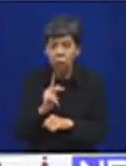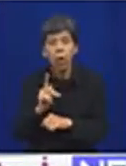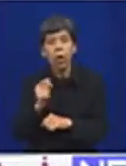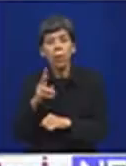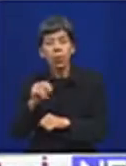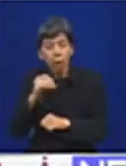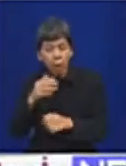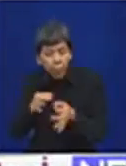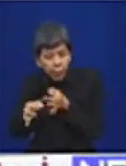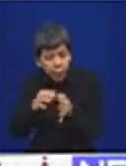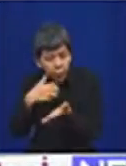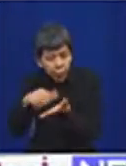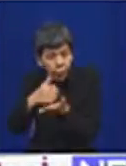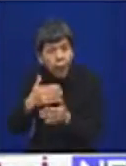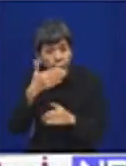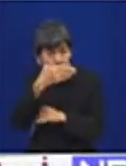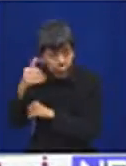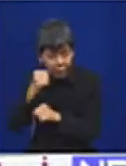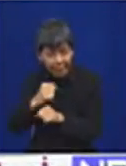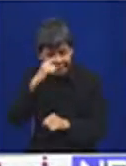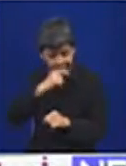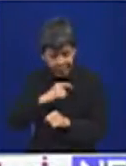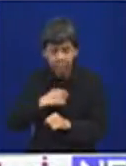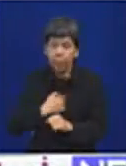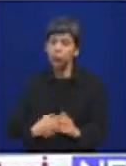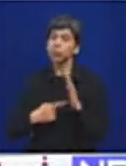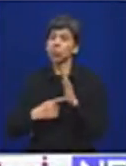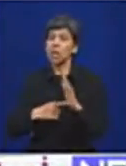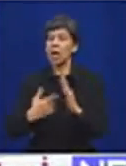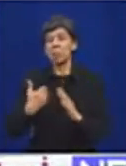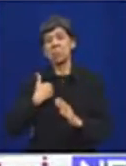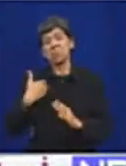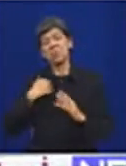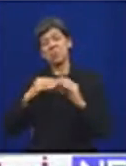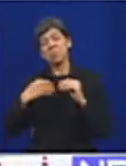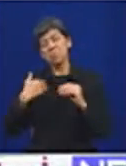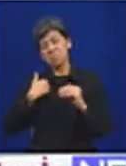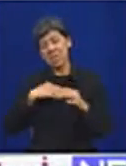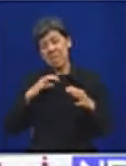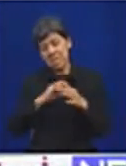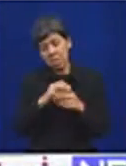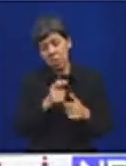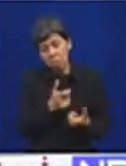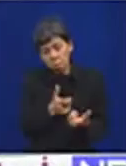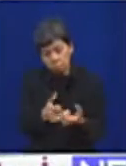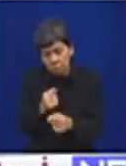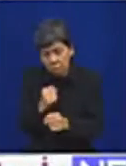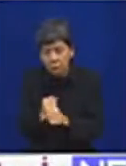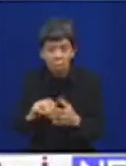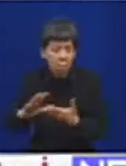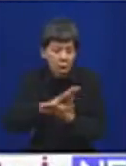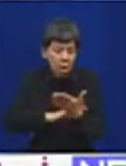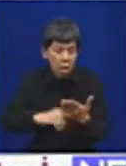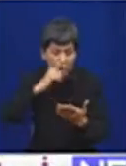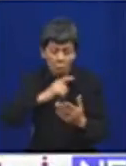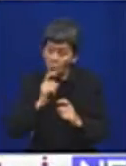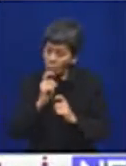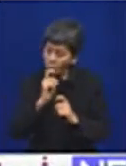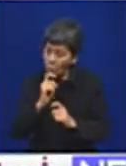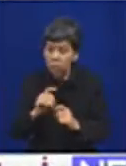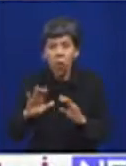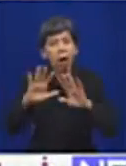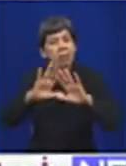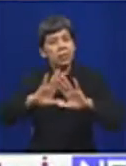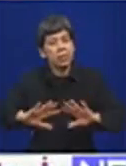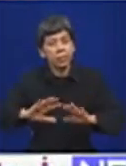น.ชี้แจงต่างชาติหลังไทยถูกยกตัวอย่างในเวทีสัมมนาว่าด้วยการก่อการร้ายว่าเป็นประเทศที่อันตรายที่สุดในอา